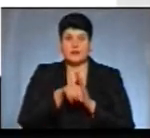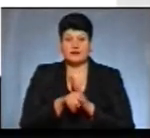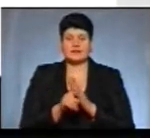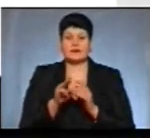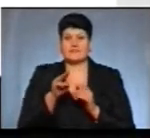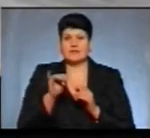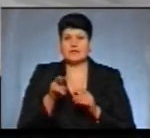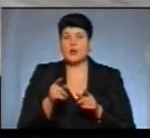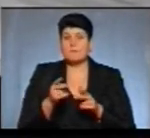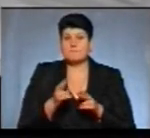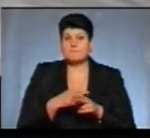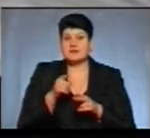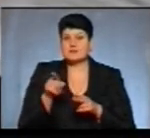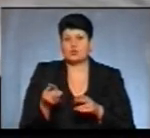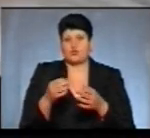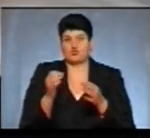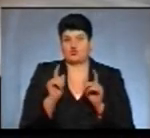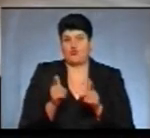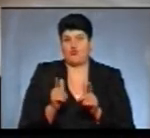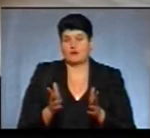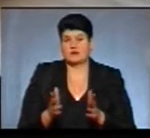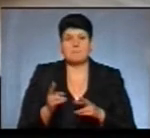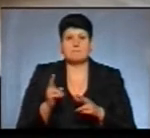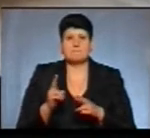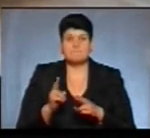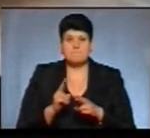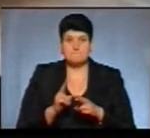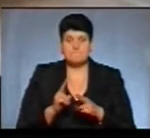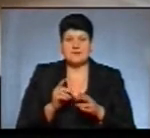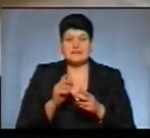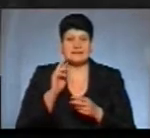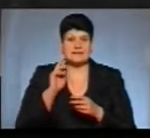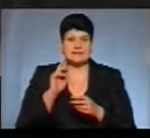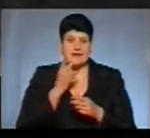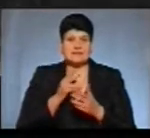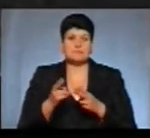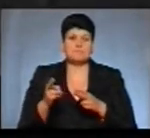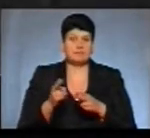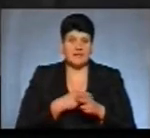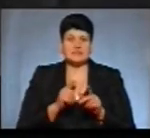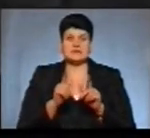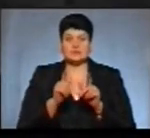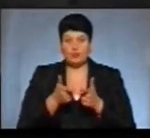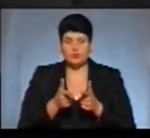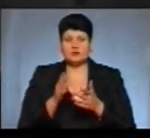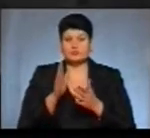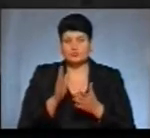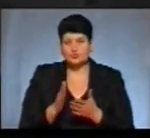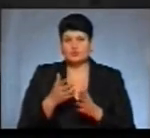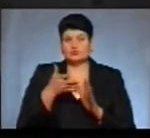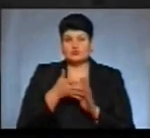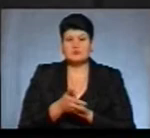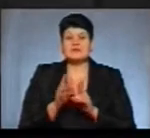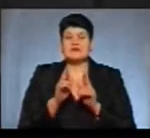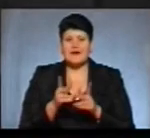партнера без його вільної згоди. Секс без вербальної, письмової або навіть невербальної згоди буде розцінений як